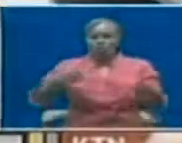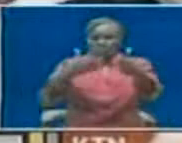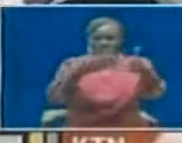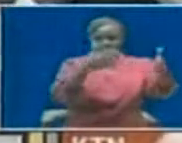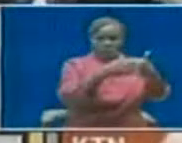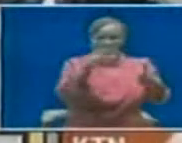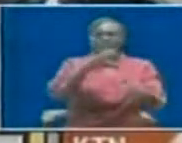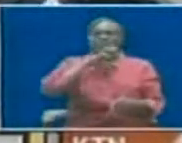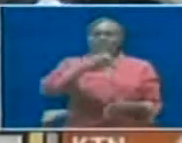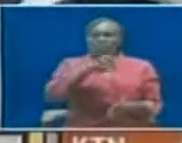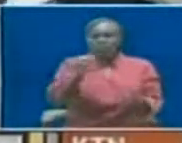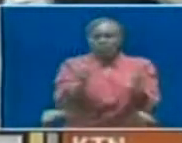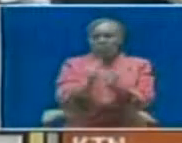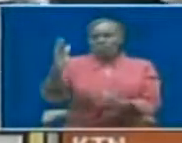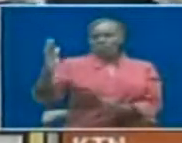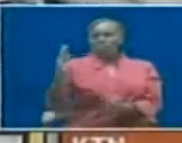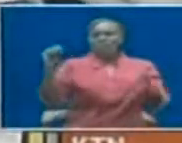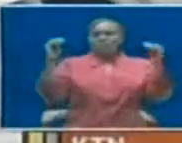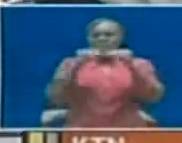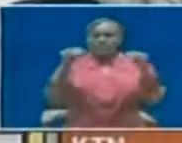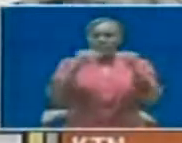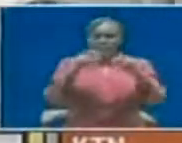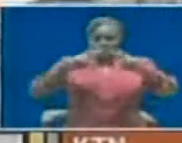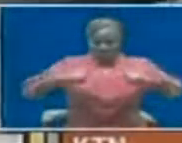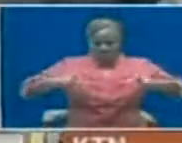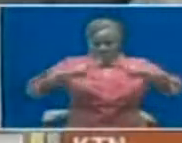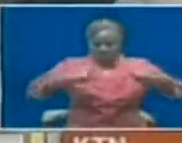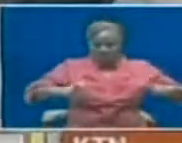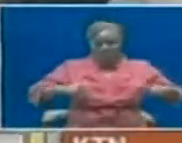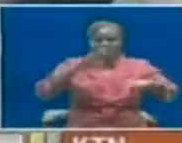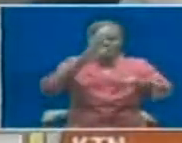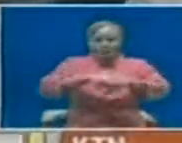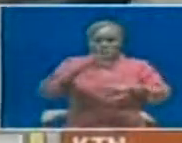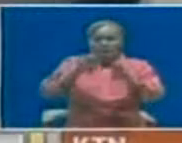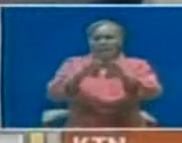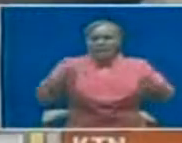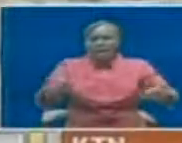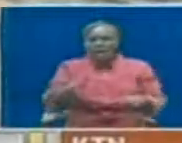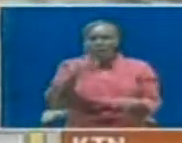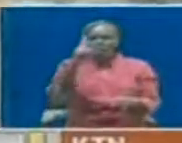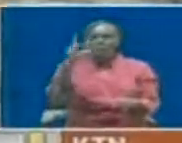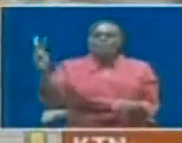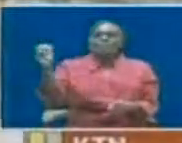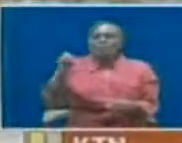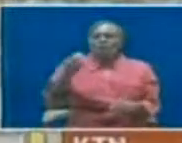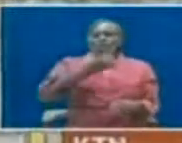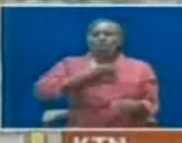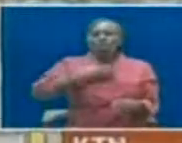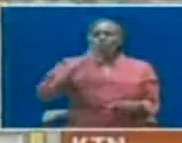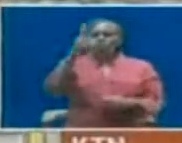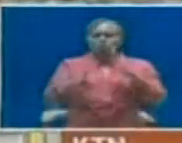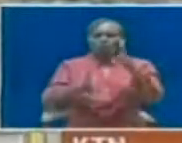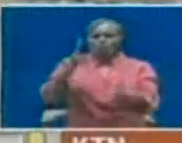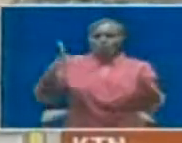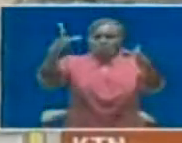wakitupiana maneno na walinzi. Mkutano huu ni kufuatia utafiti wa tume hiyo kuhusiana na ardhi ya ekari nusu milioni iliyomilikiwa na kampuni